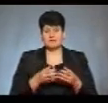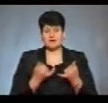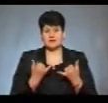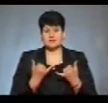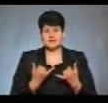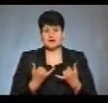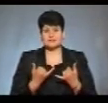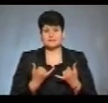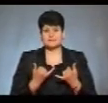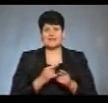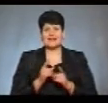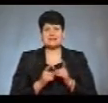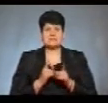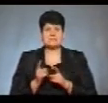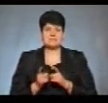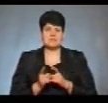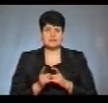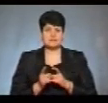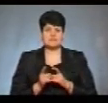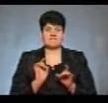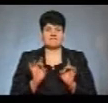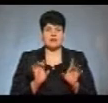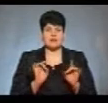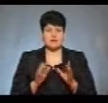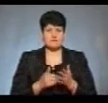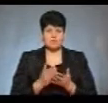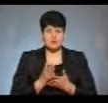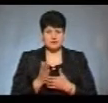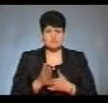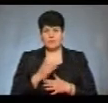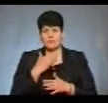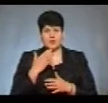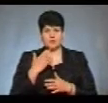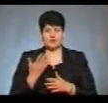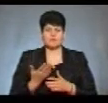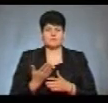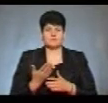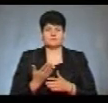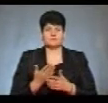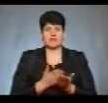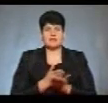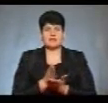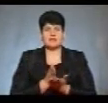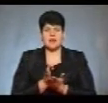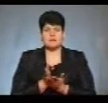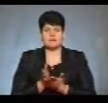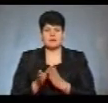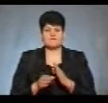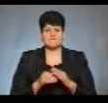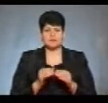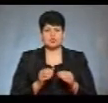певні, значить, зміни в рекламі політичній, ну, в багатьох таких, скажімо, напрямках виборчої